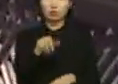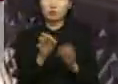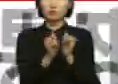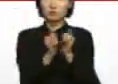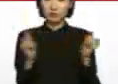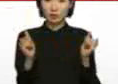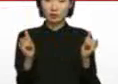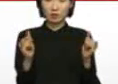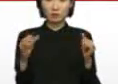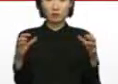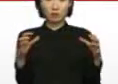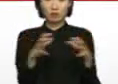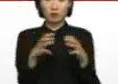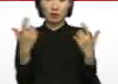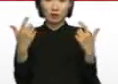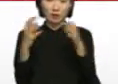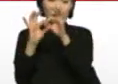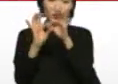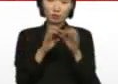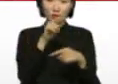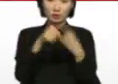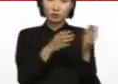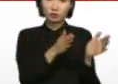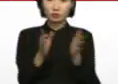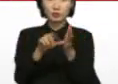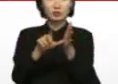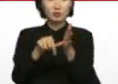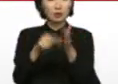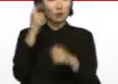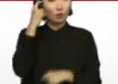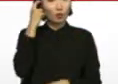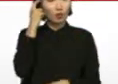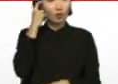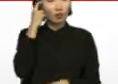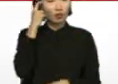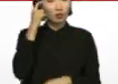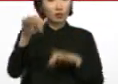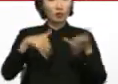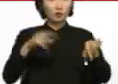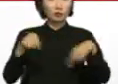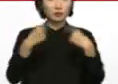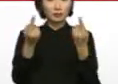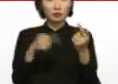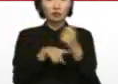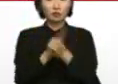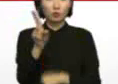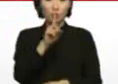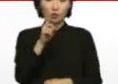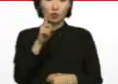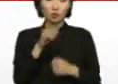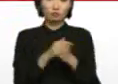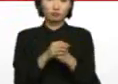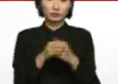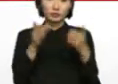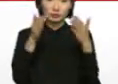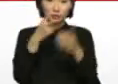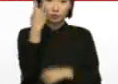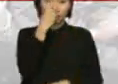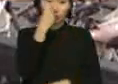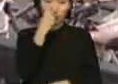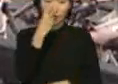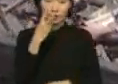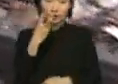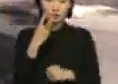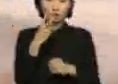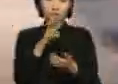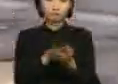것인데요 한창 장사를 준비해야 되는 이 시간에 왜 이들이 거리 미로가 썼을까요 집중취재 왔 이슈에서 이들을 따라가